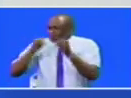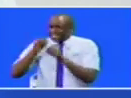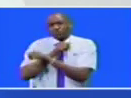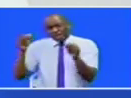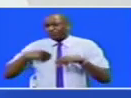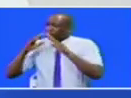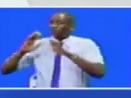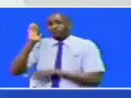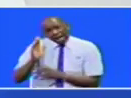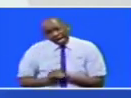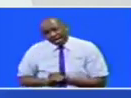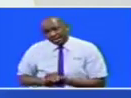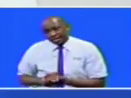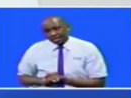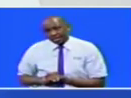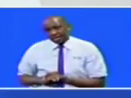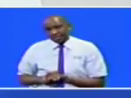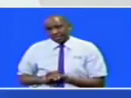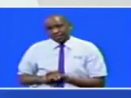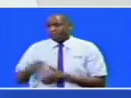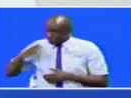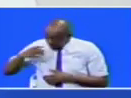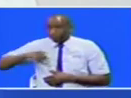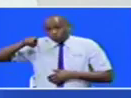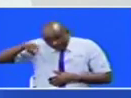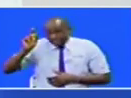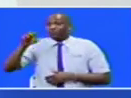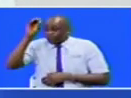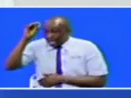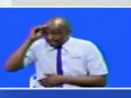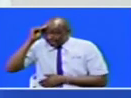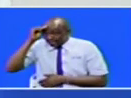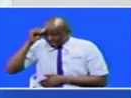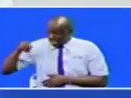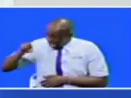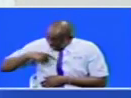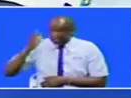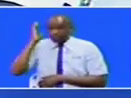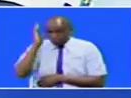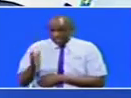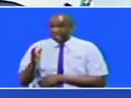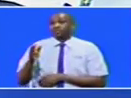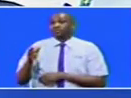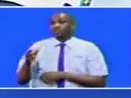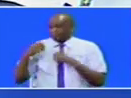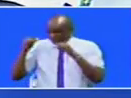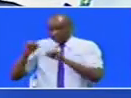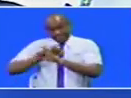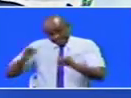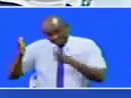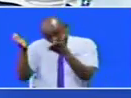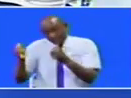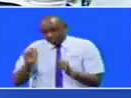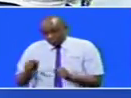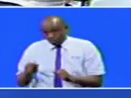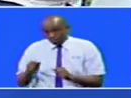kwanza kutoka kwa nyumba. Wakazi wenyewe kwanza. Tuanze na hapo. Sisi tutaka compliment ile usafi ambao